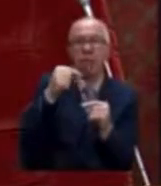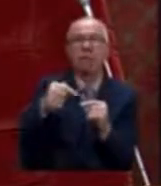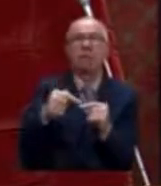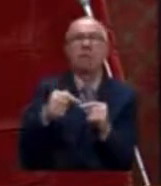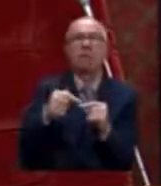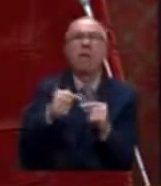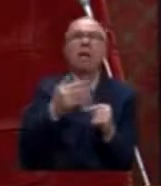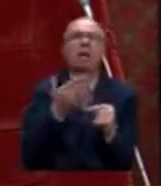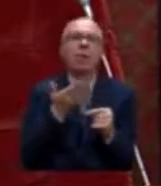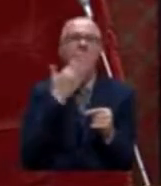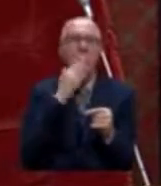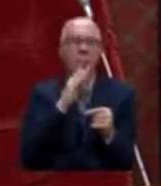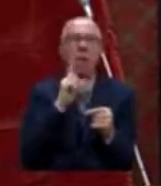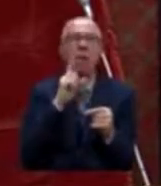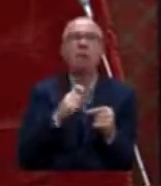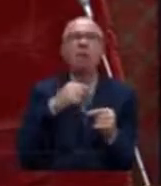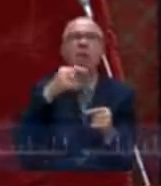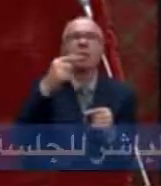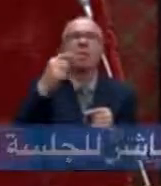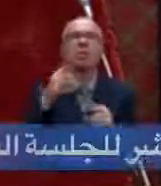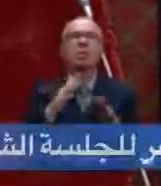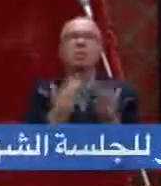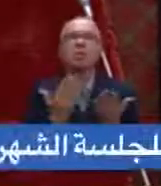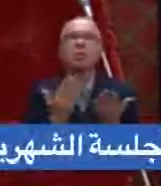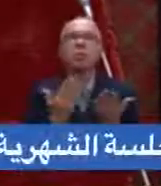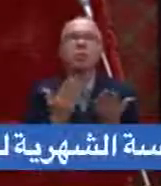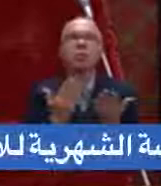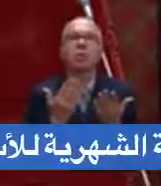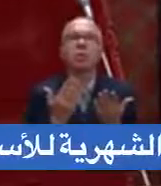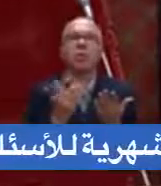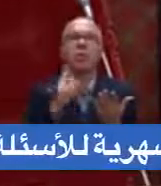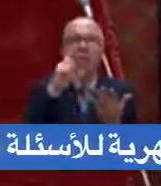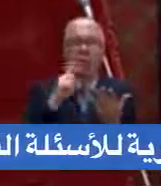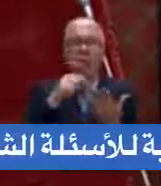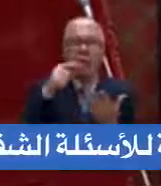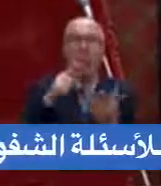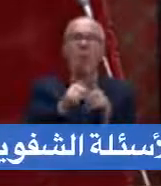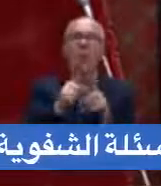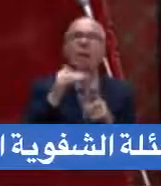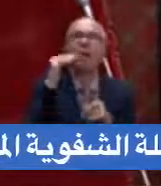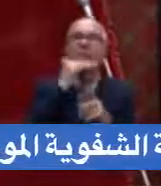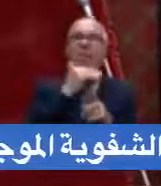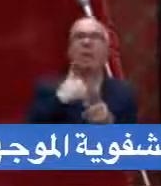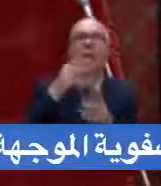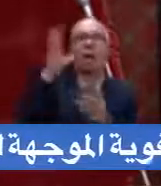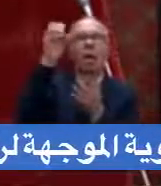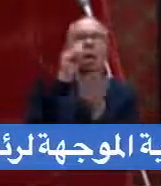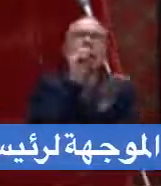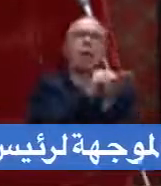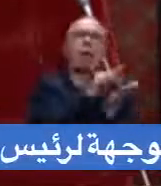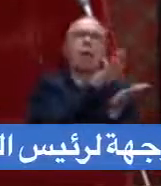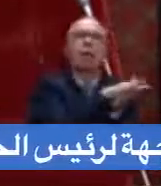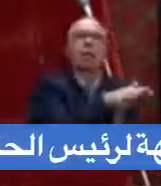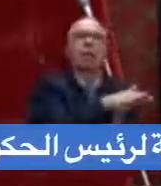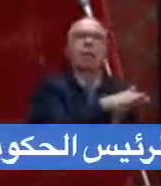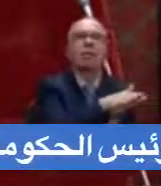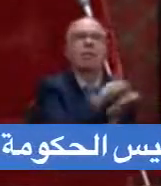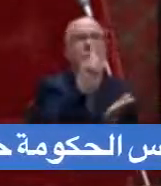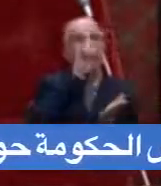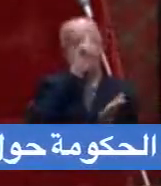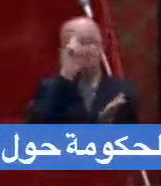ولكن الشهر المقبل، الشهر الثاني، الشهر الثالث، باش تعرفوا بانها خطط استباقيه للاشهر المقبله، وان شاء الله غادي